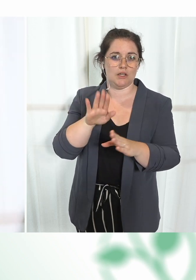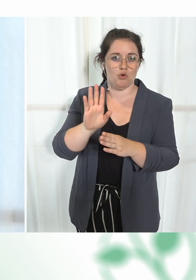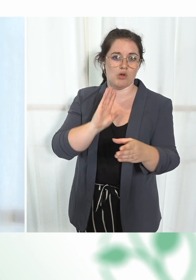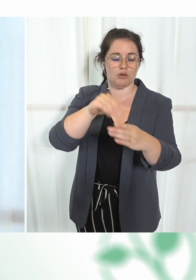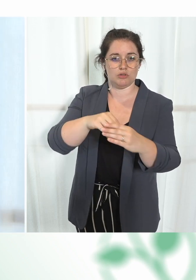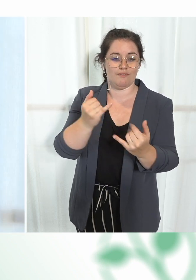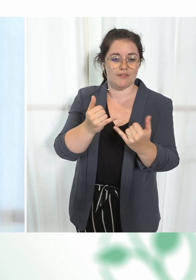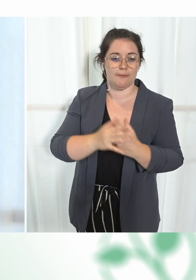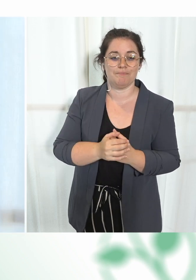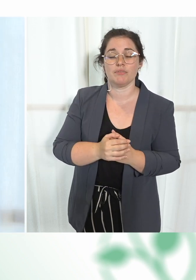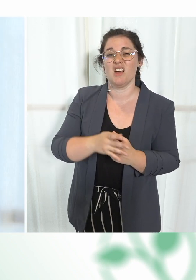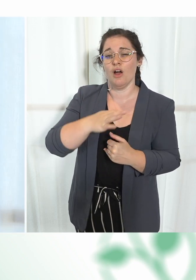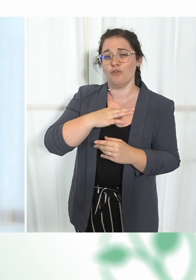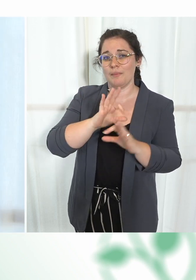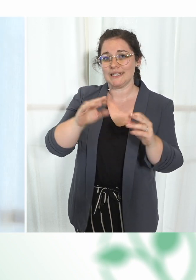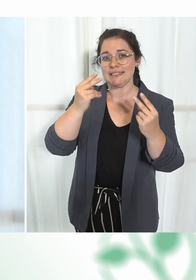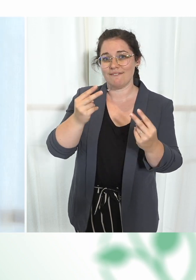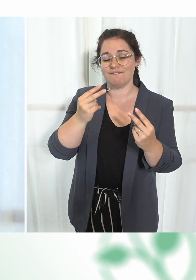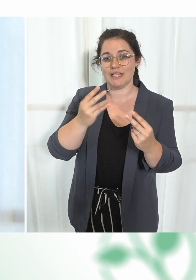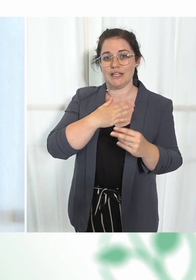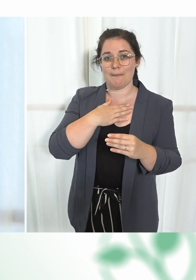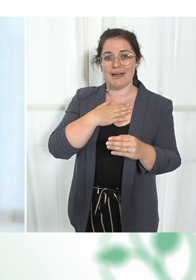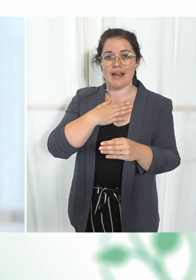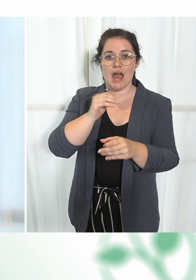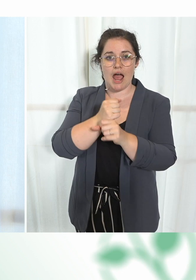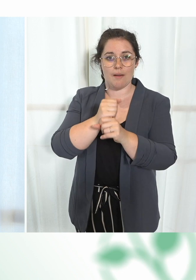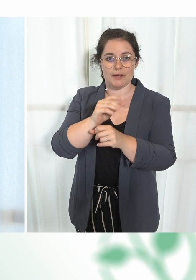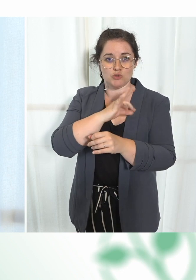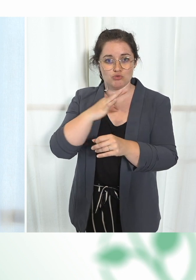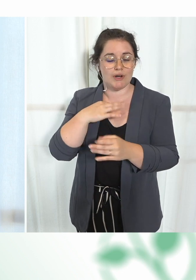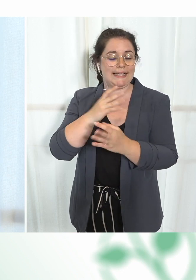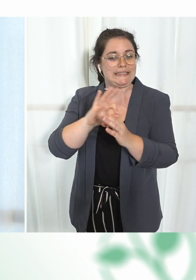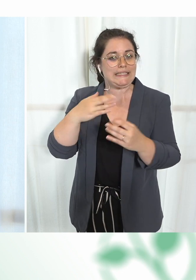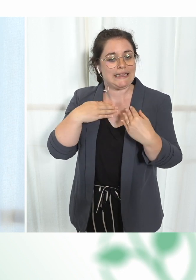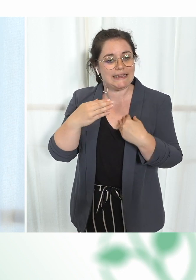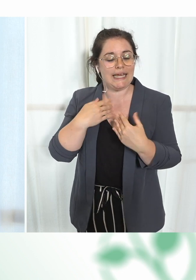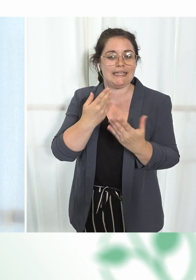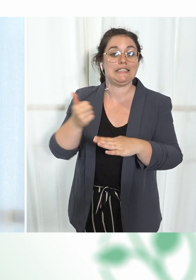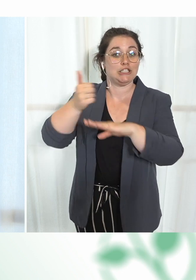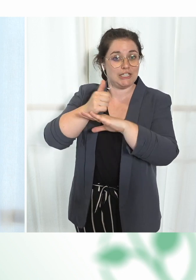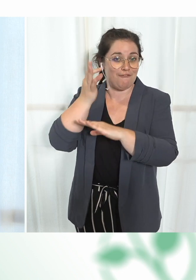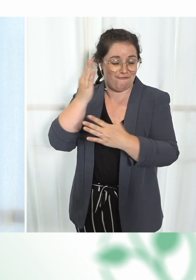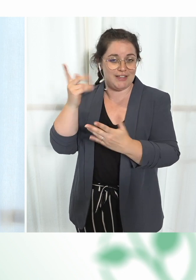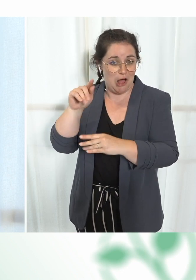inkludiert? Mir ist sehr wichtig, dass eben meine Arbeitskollegen sehr nett sind, Chef bzw. in dem Fall die Chefin.